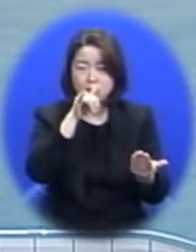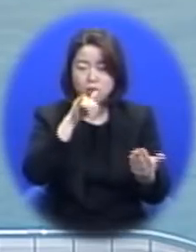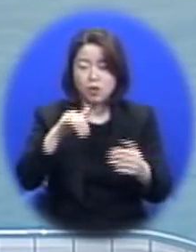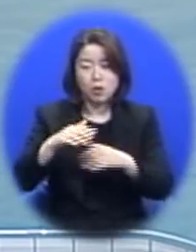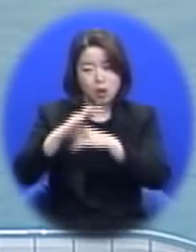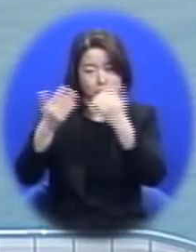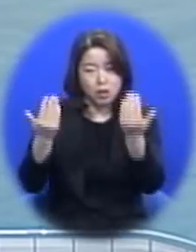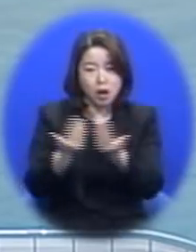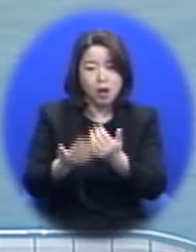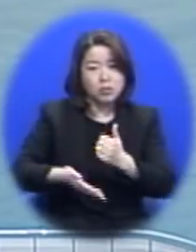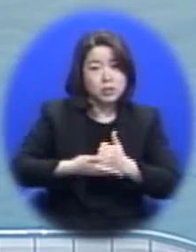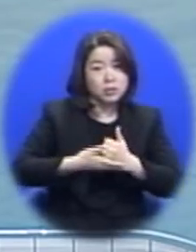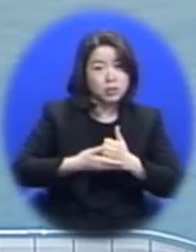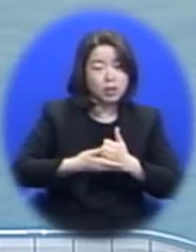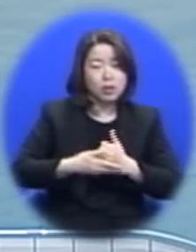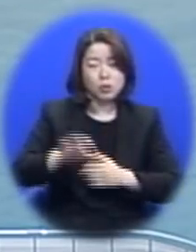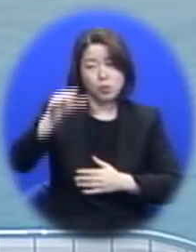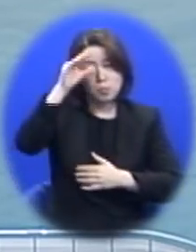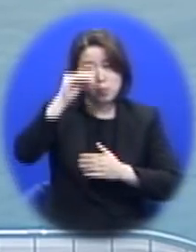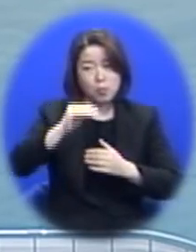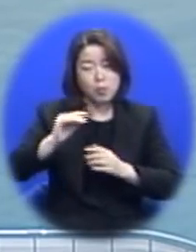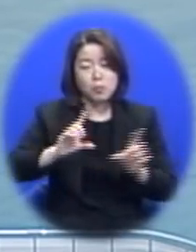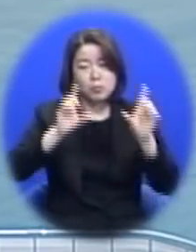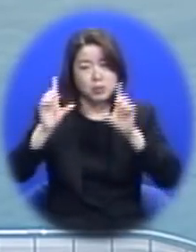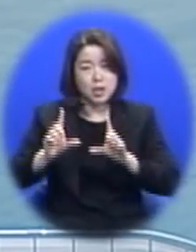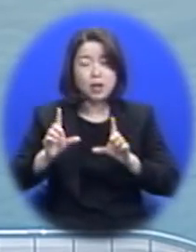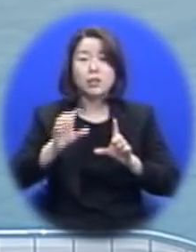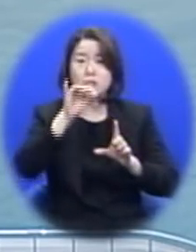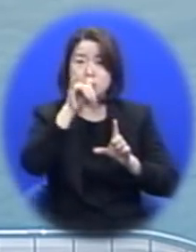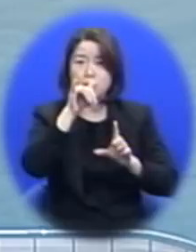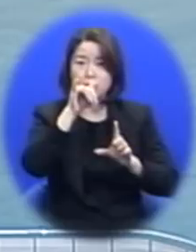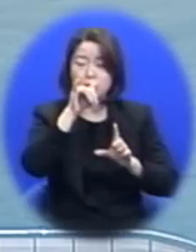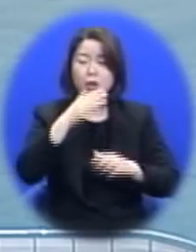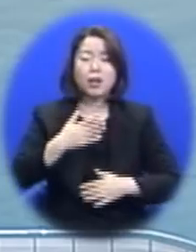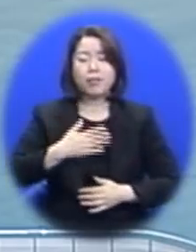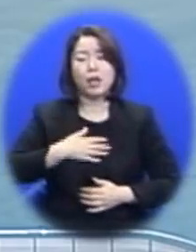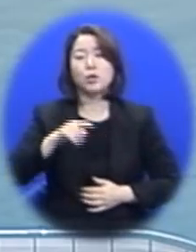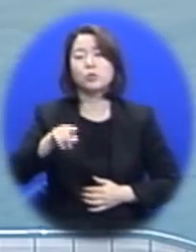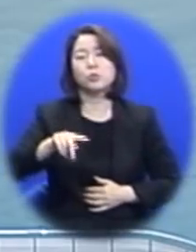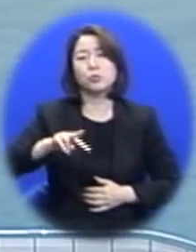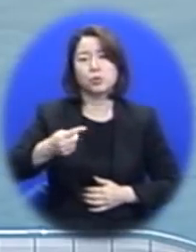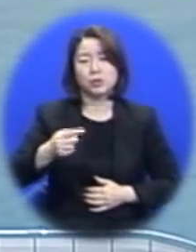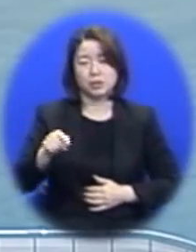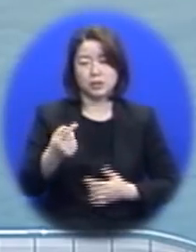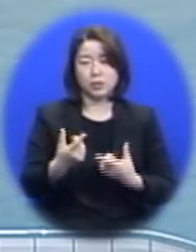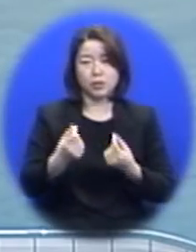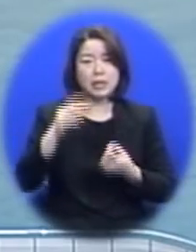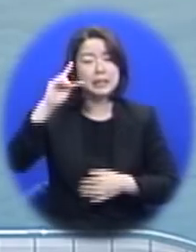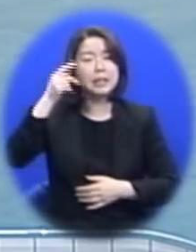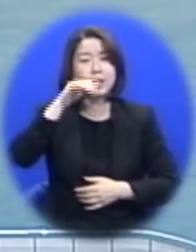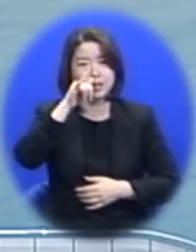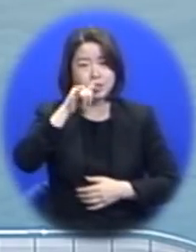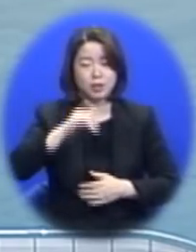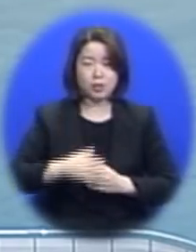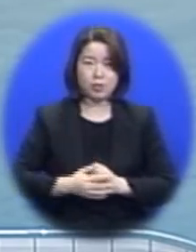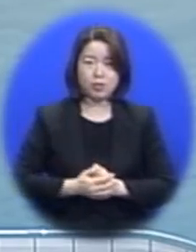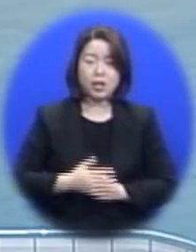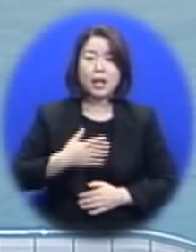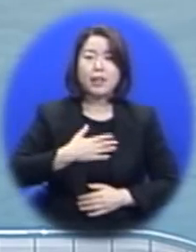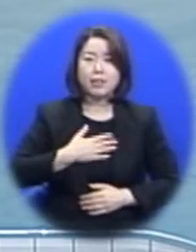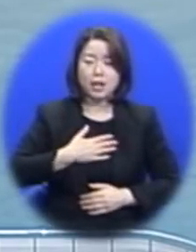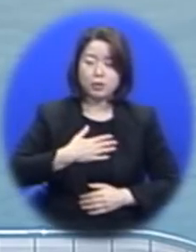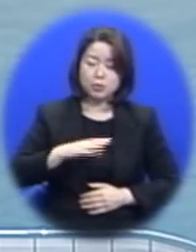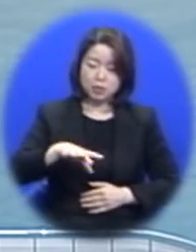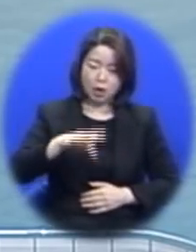그랬고 저도 그런 줄 알았어요. 제가 하나님을 처음 만났을 때, 목사가